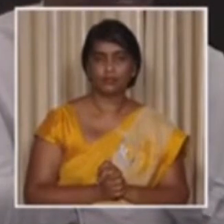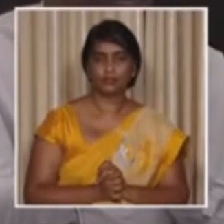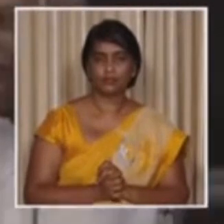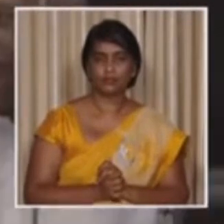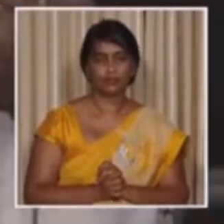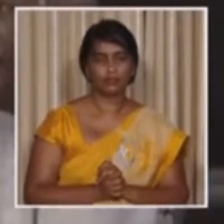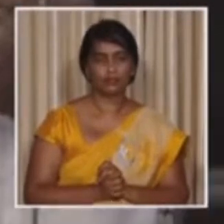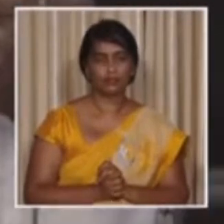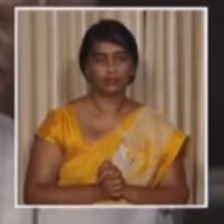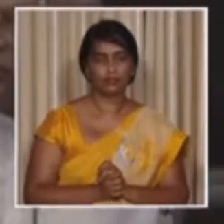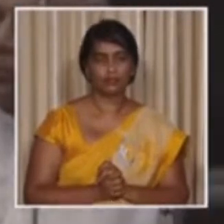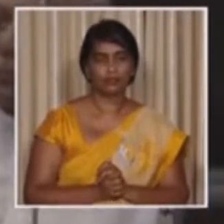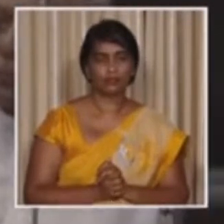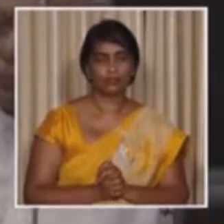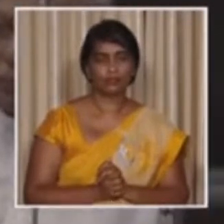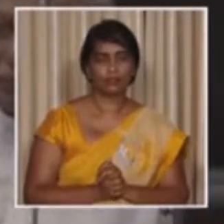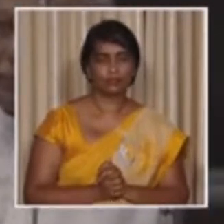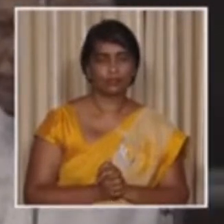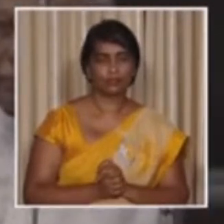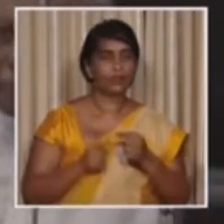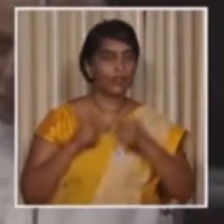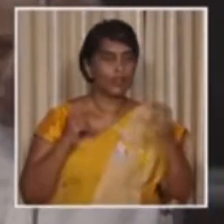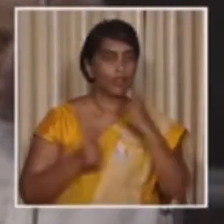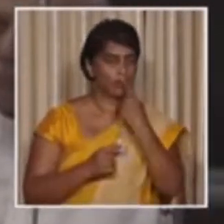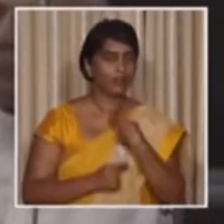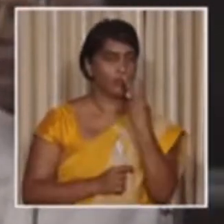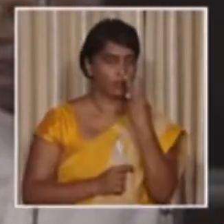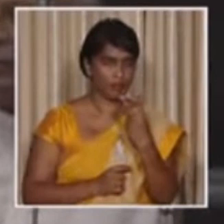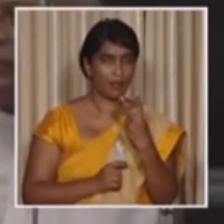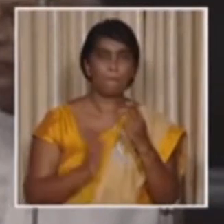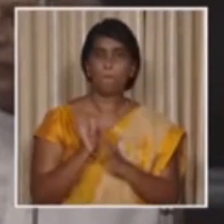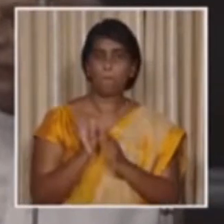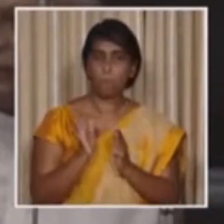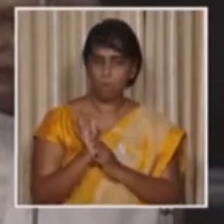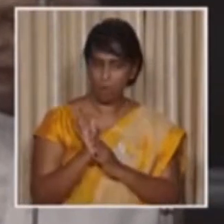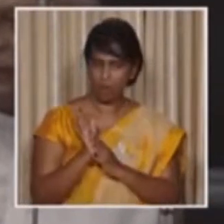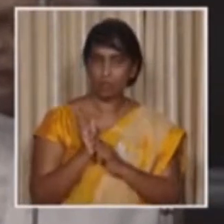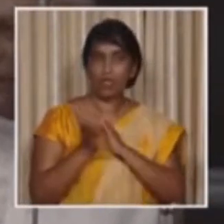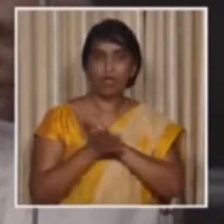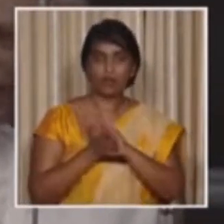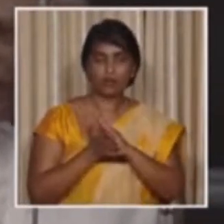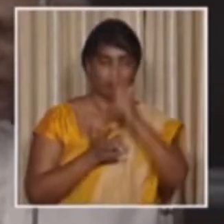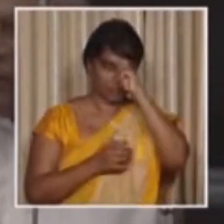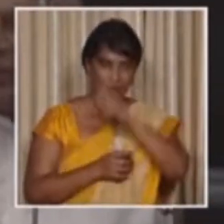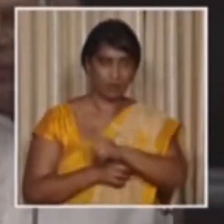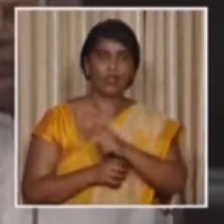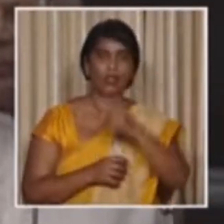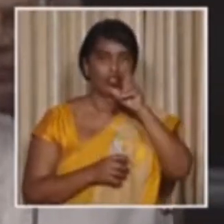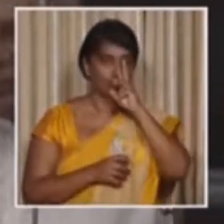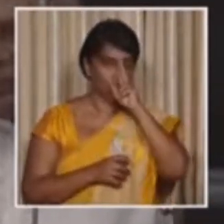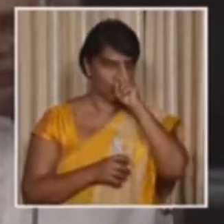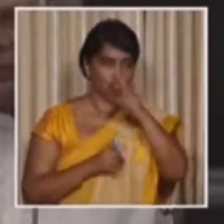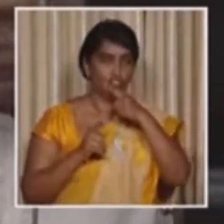කතානායකතුමා මම මීට වඩා කතා කරන්නේ නැහැ. ඔය විපක්ෂයෙන් ඉල්ලීම් දෙකක් කරා, එකක් මාර්තු මාසේ ආර්ෂණ රාජකන්න මැතිතුමයි, තුන් දෙවනි සතියේ